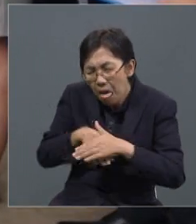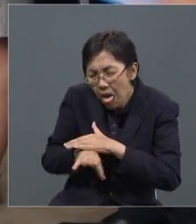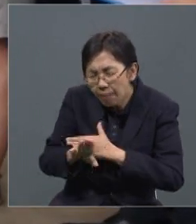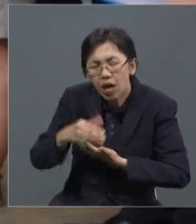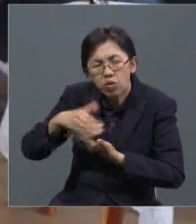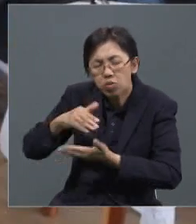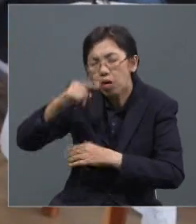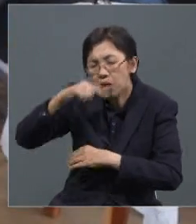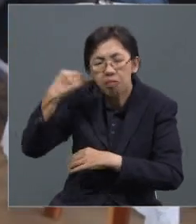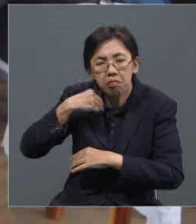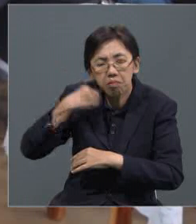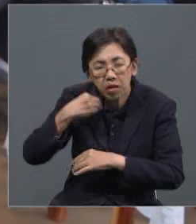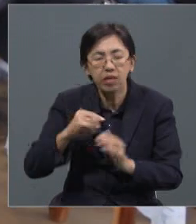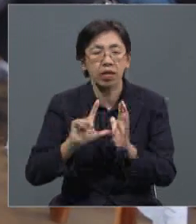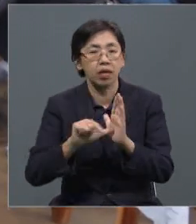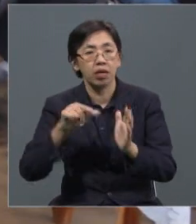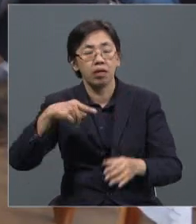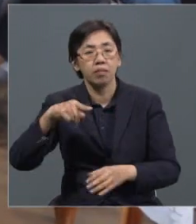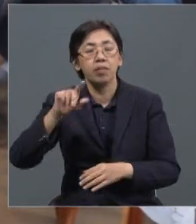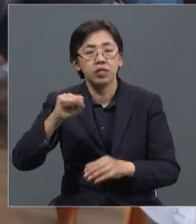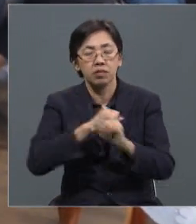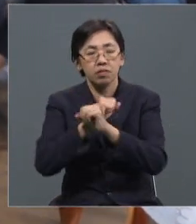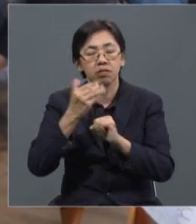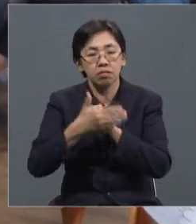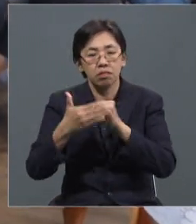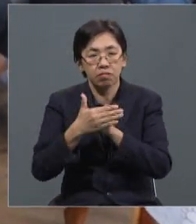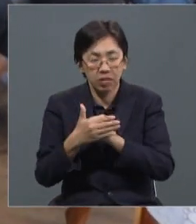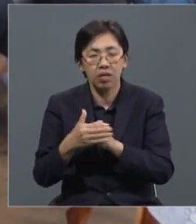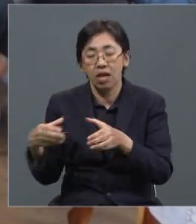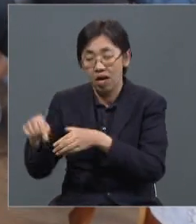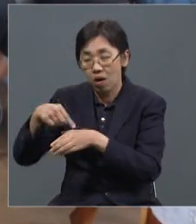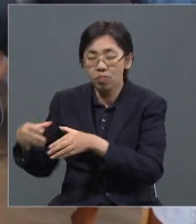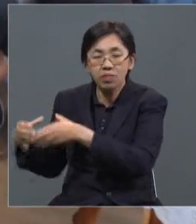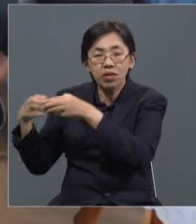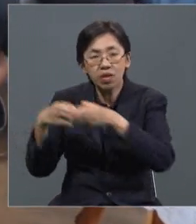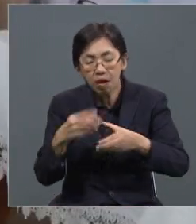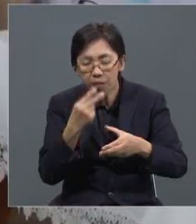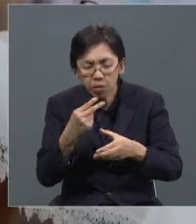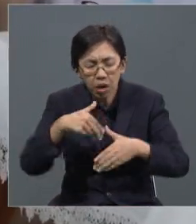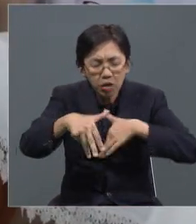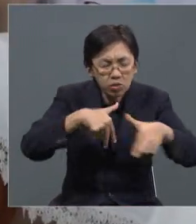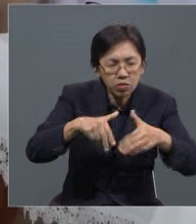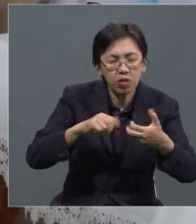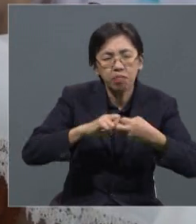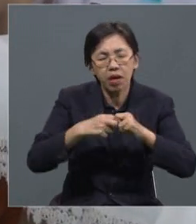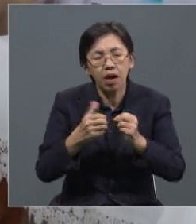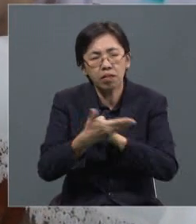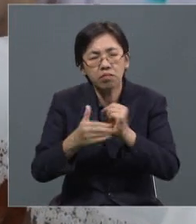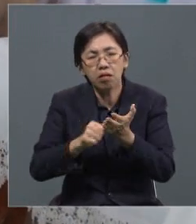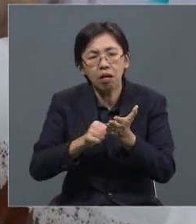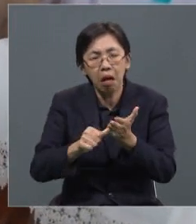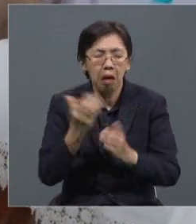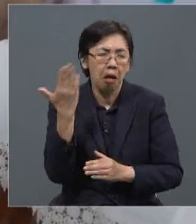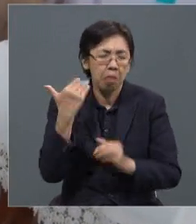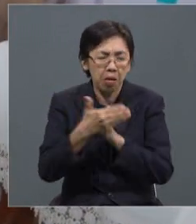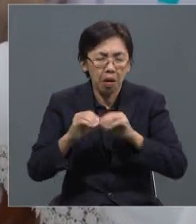หนึ่งซึ่งเลขาธิการปปส.ได้นำคณะลงพื้นที่โครงการชุมชนบำบัดอย่างยั่งยืนในตำบลแพร่ระบาดของยาเสพติดสูง